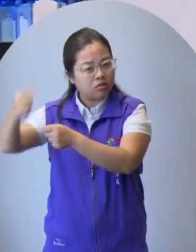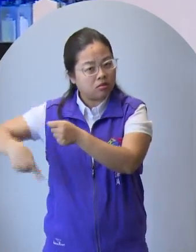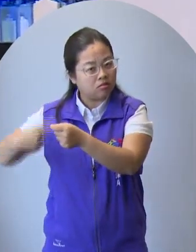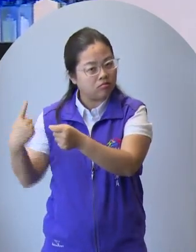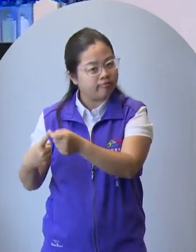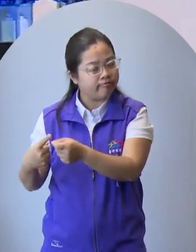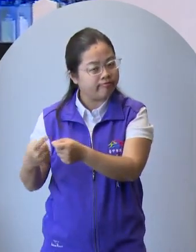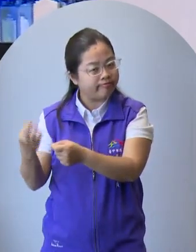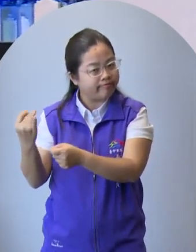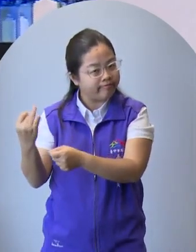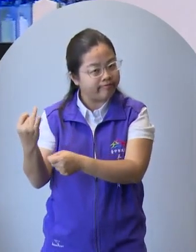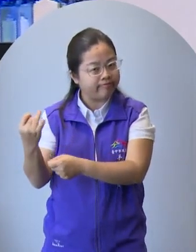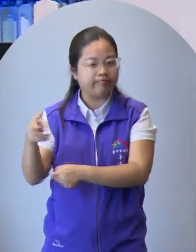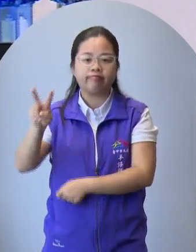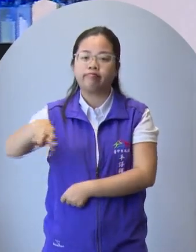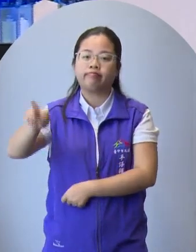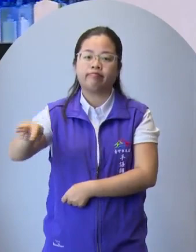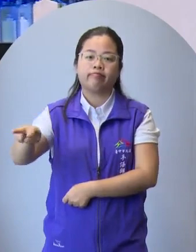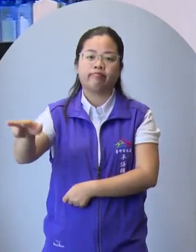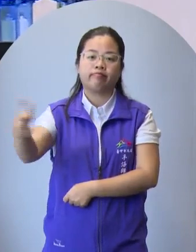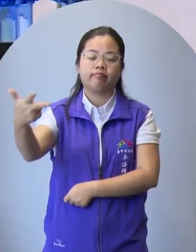113年哈是